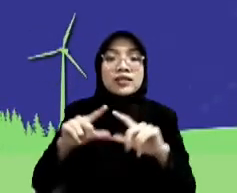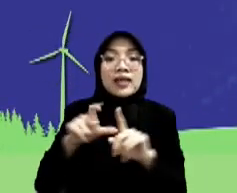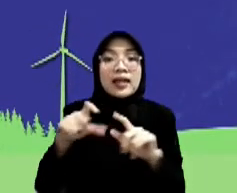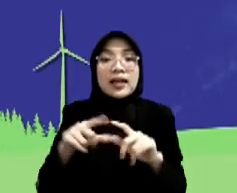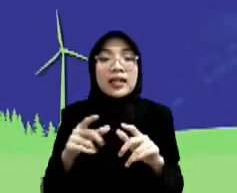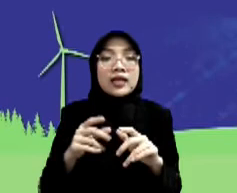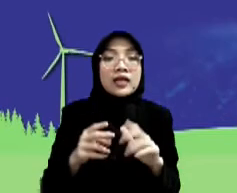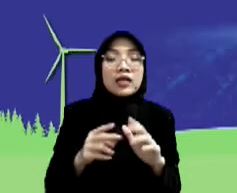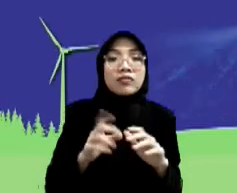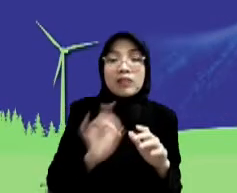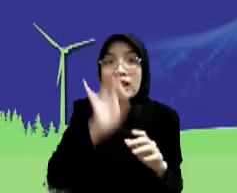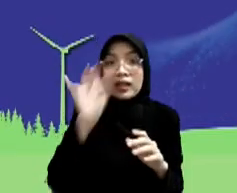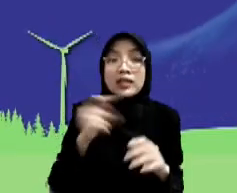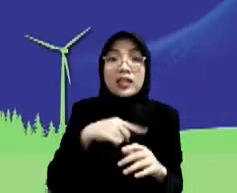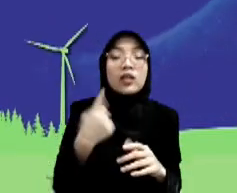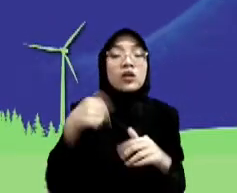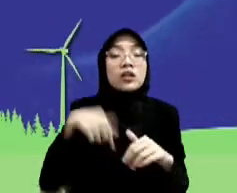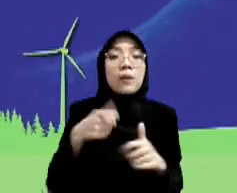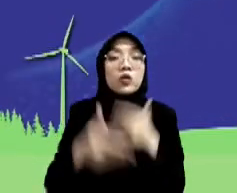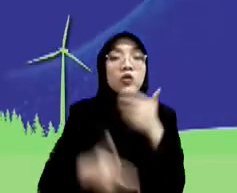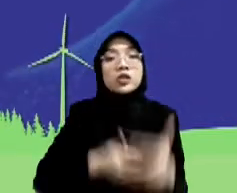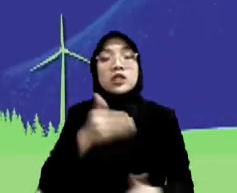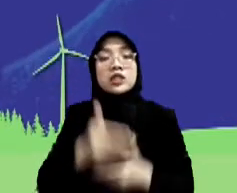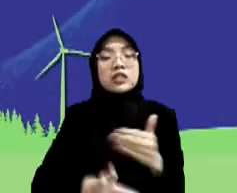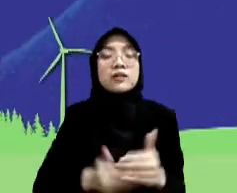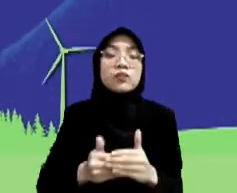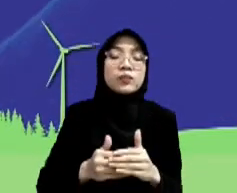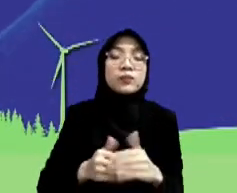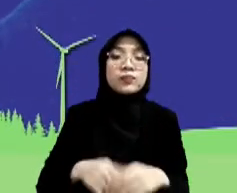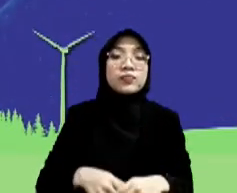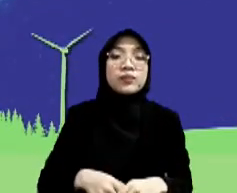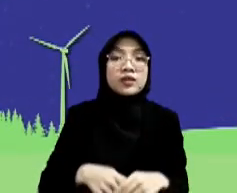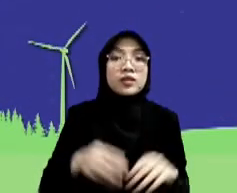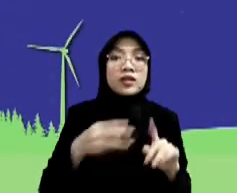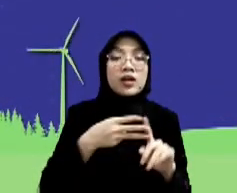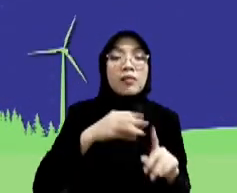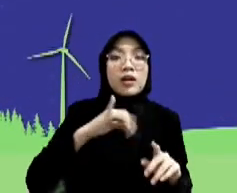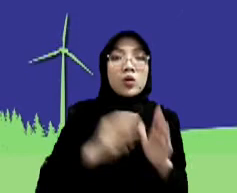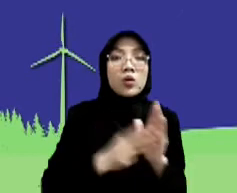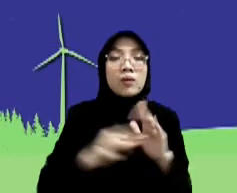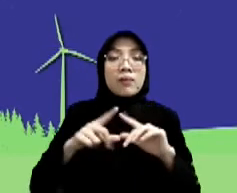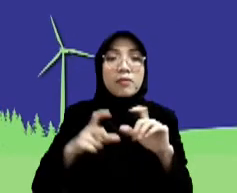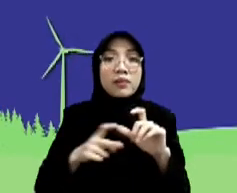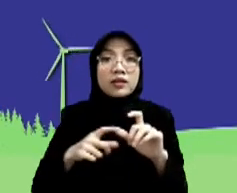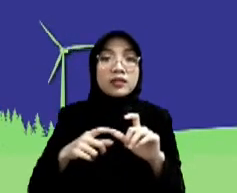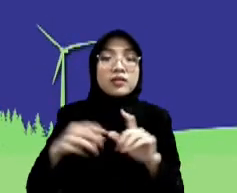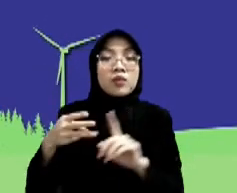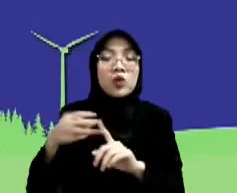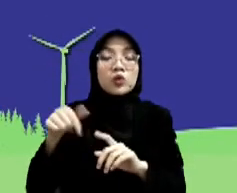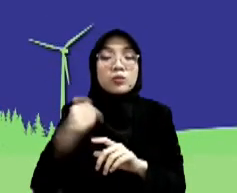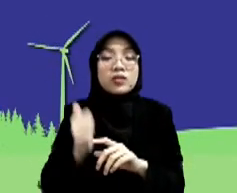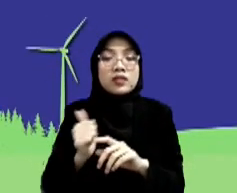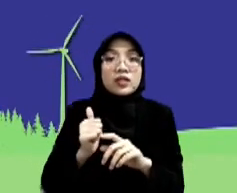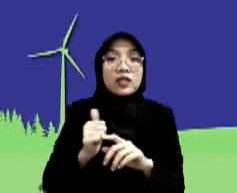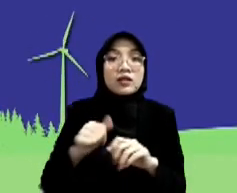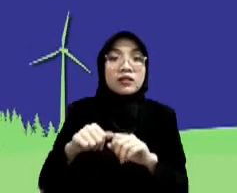nutris ya Eh kita juga dalam proses untuk ee memasang eh biomass boiler gitu ya untuk ee bisa mengenerate